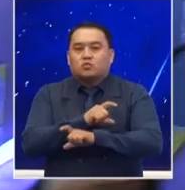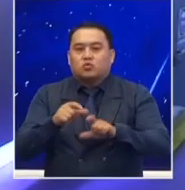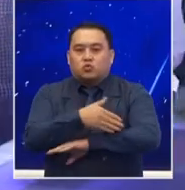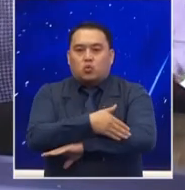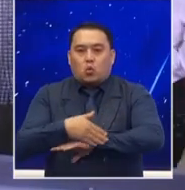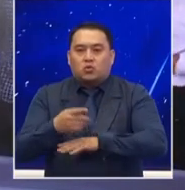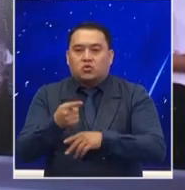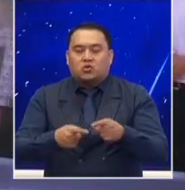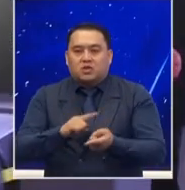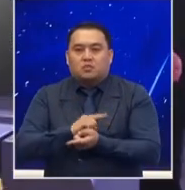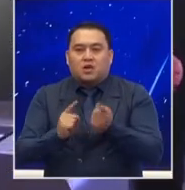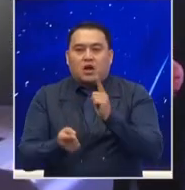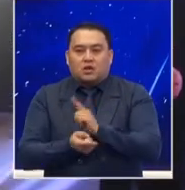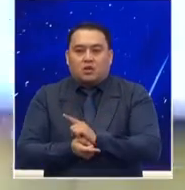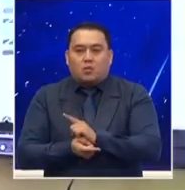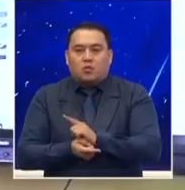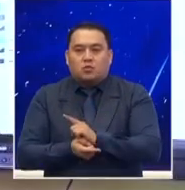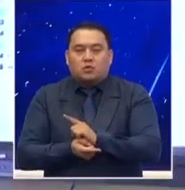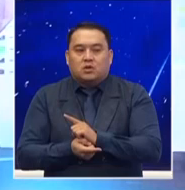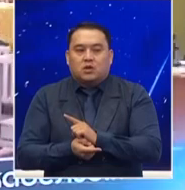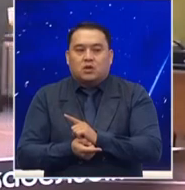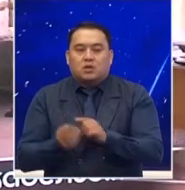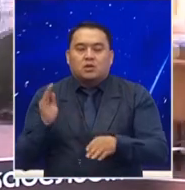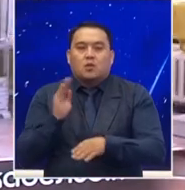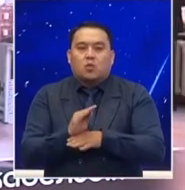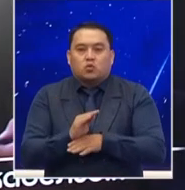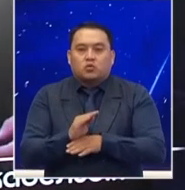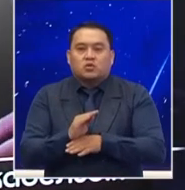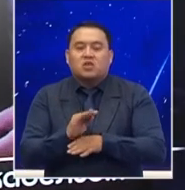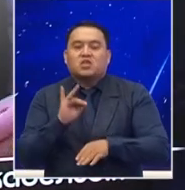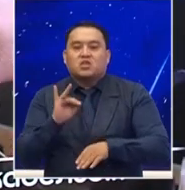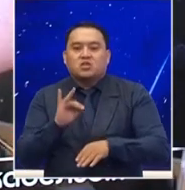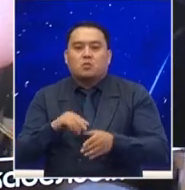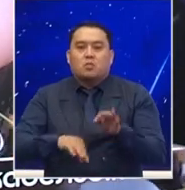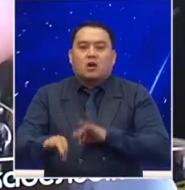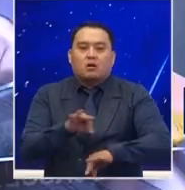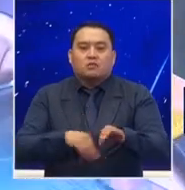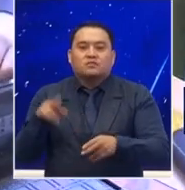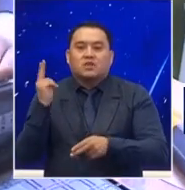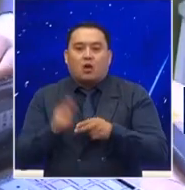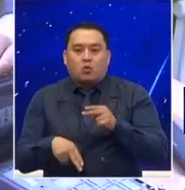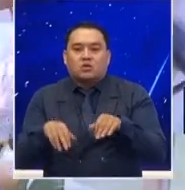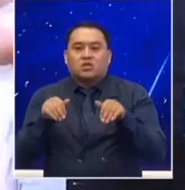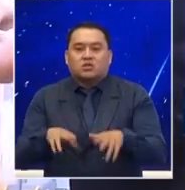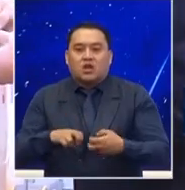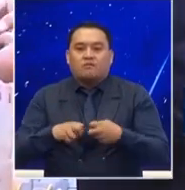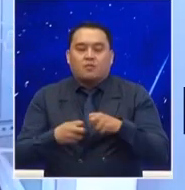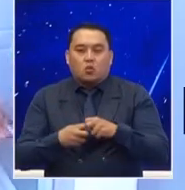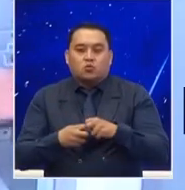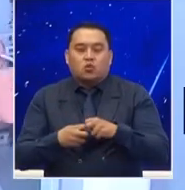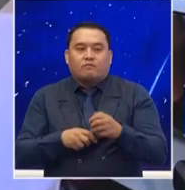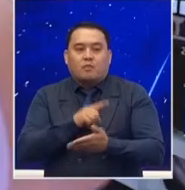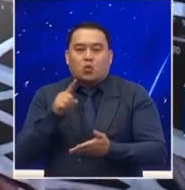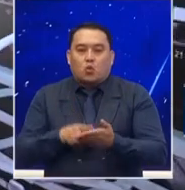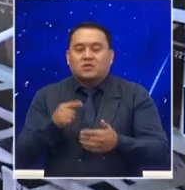часть переходящие, и плюс еще уже проектирование закончено. Сейчас решаем вопрос